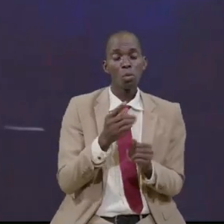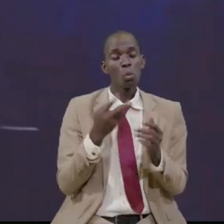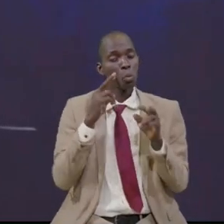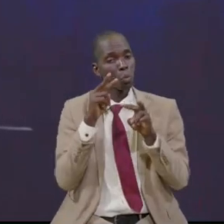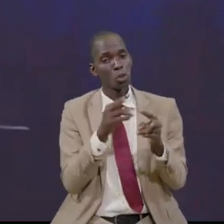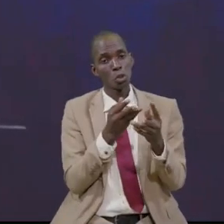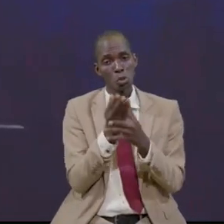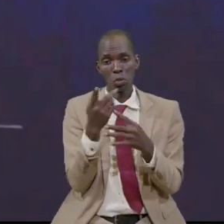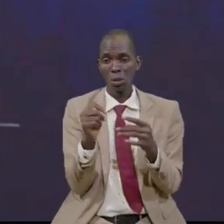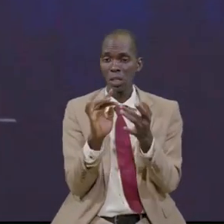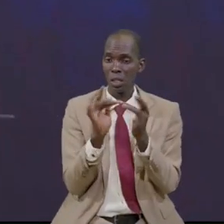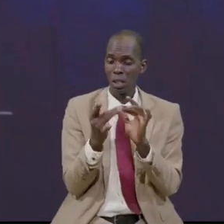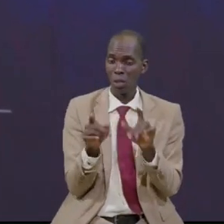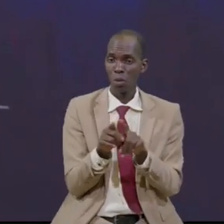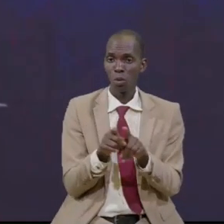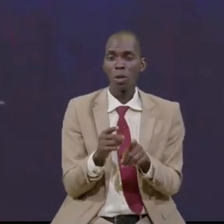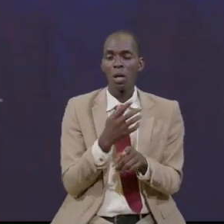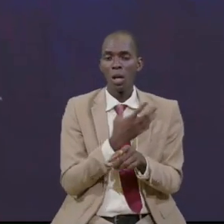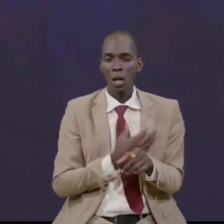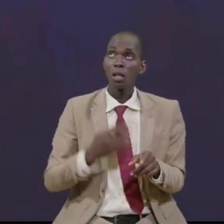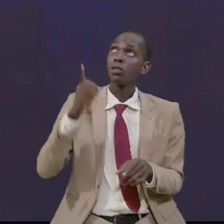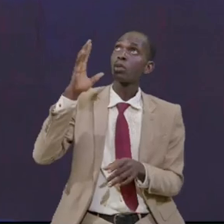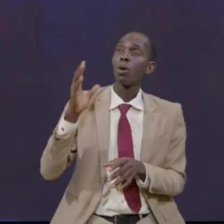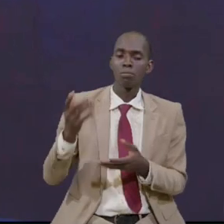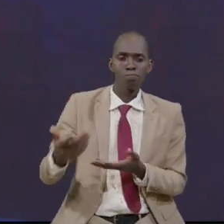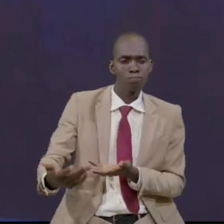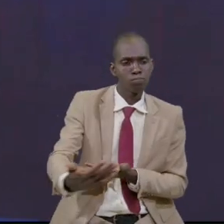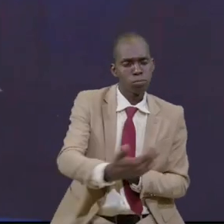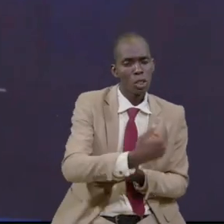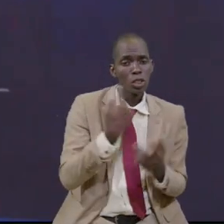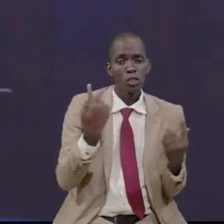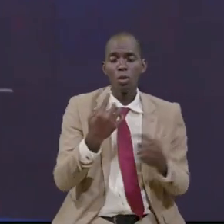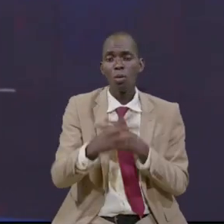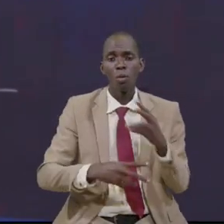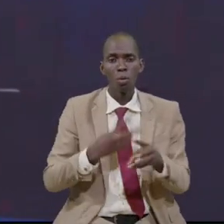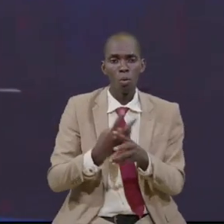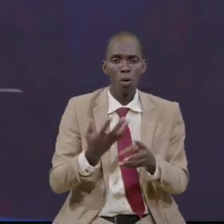ligne. Et s'est mis sur Christ. Et lui,